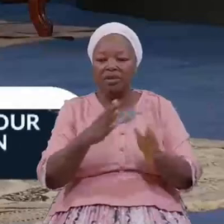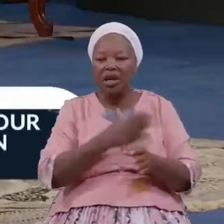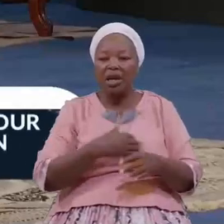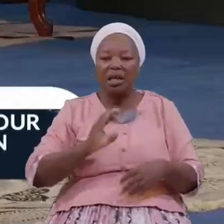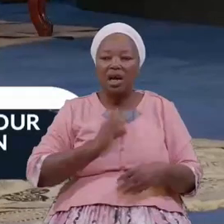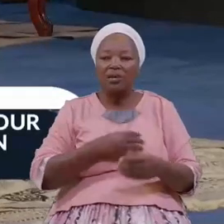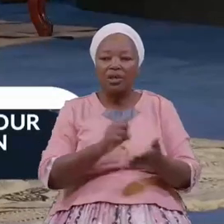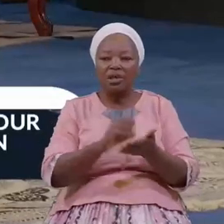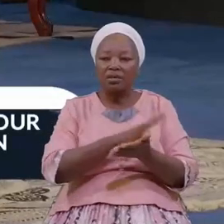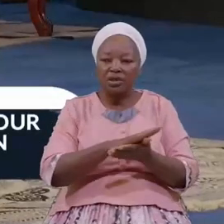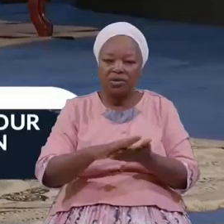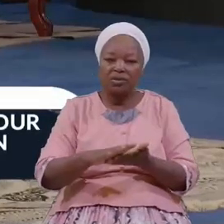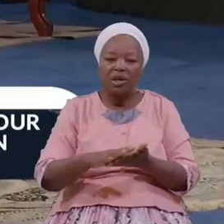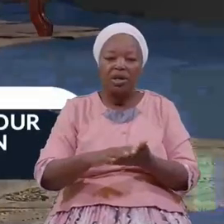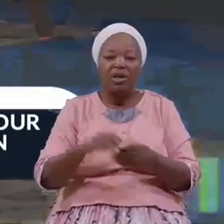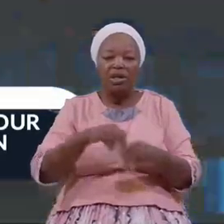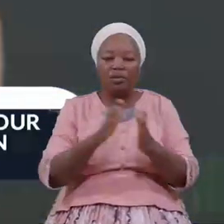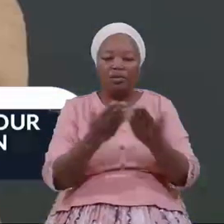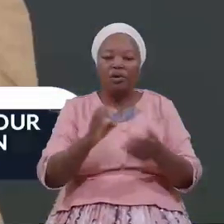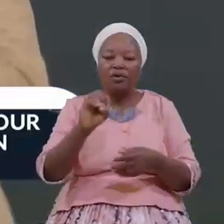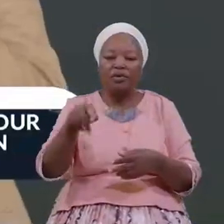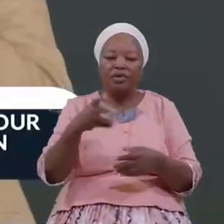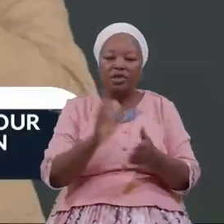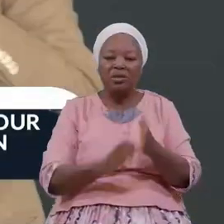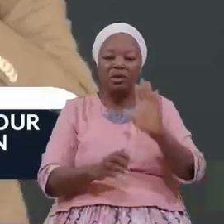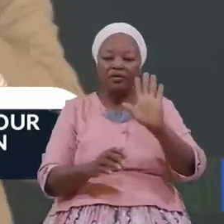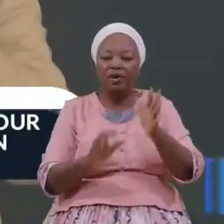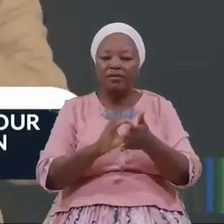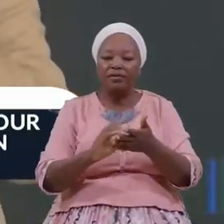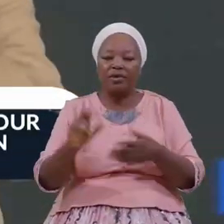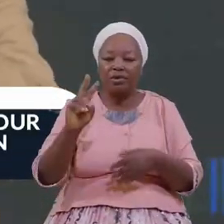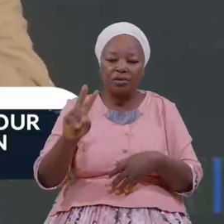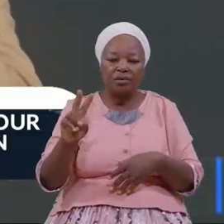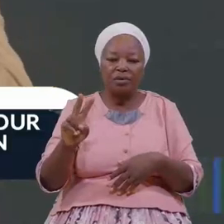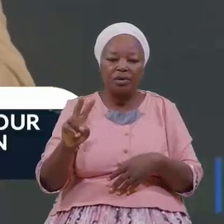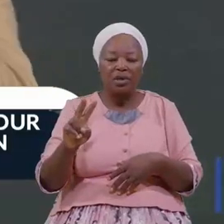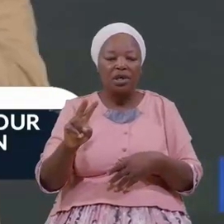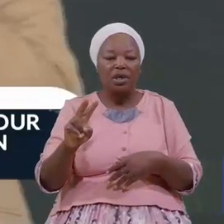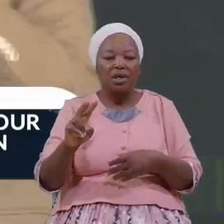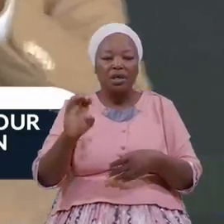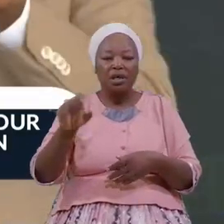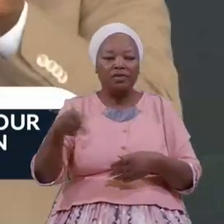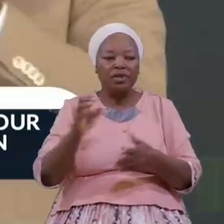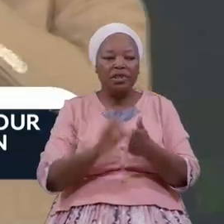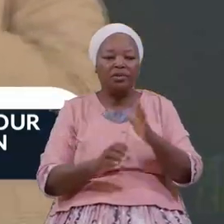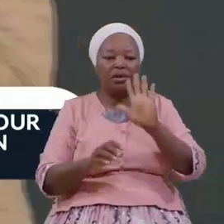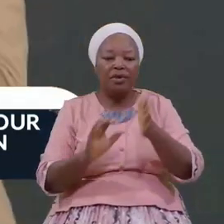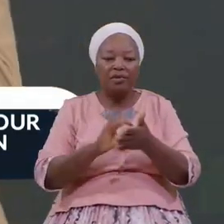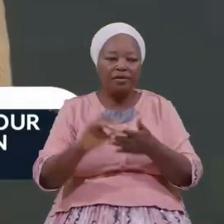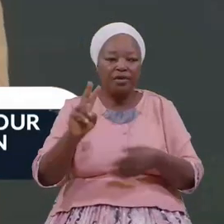Éphésiens chapitre 5, verset 2. Éphésiens 5, verset